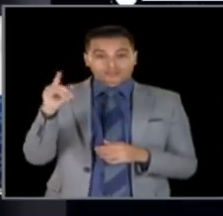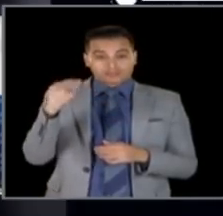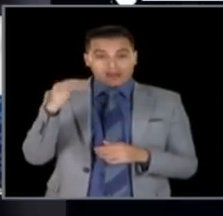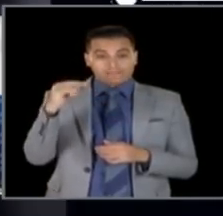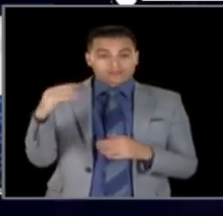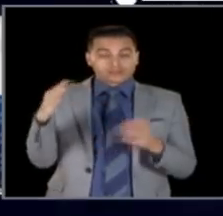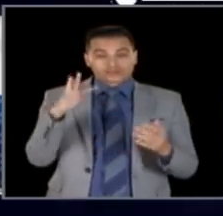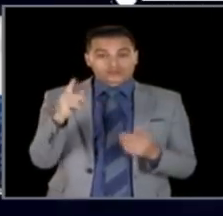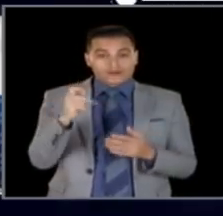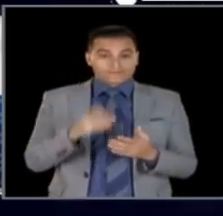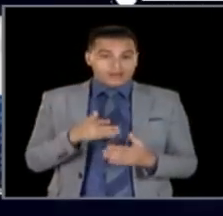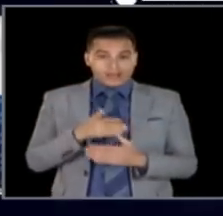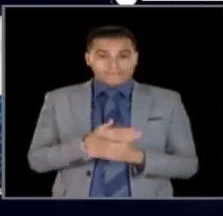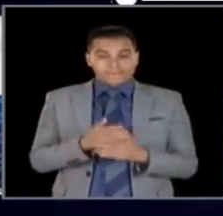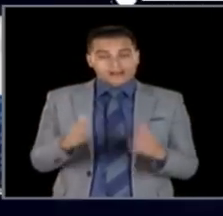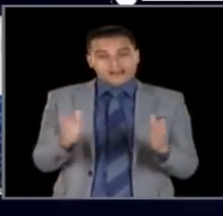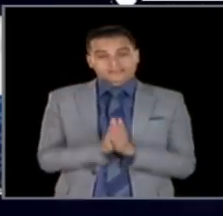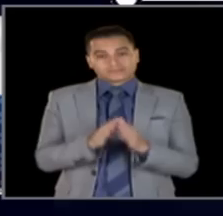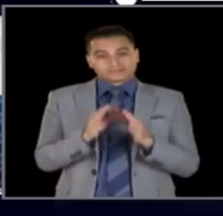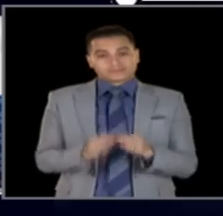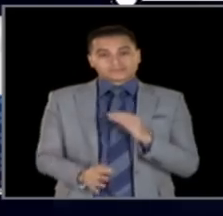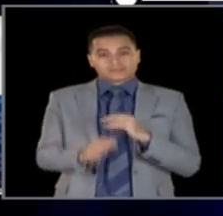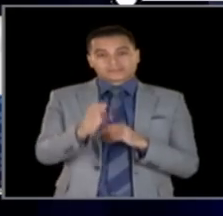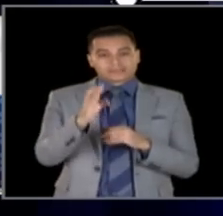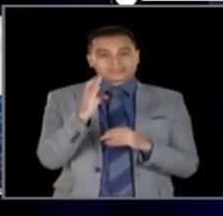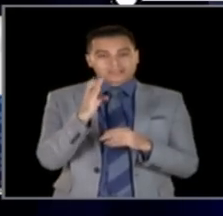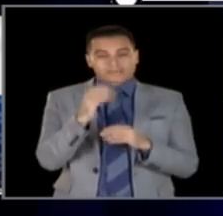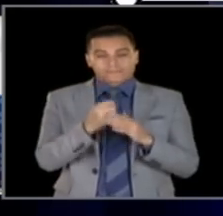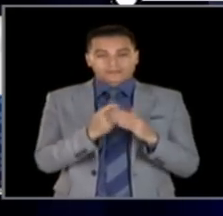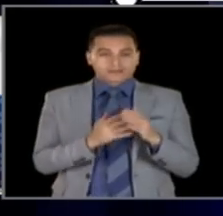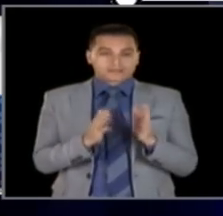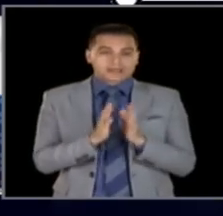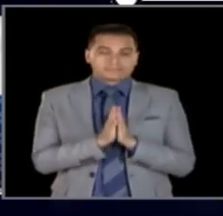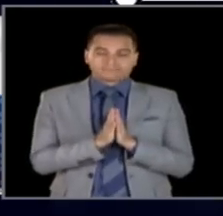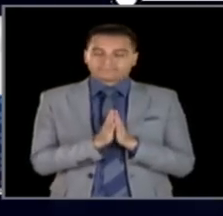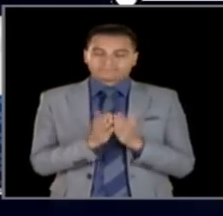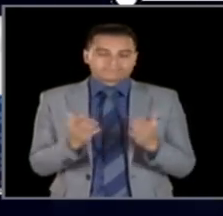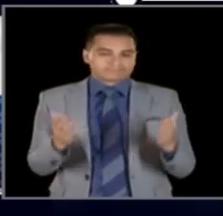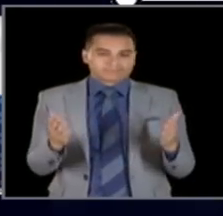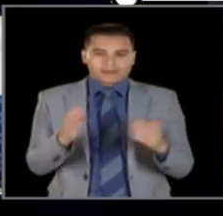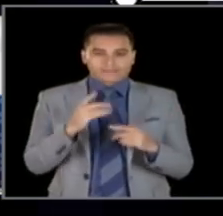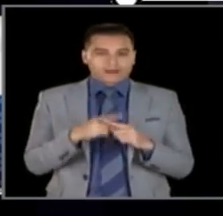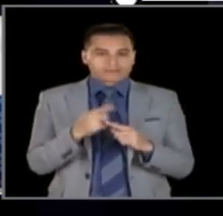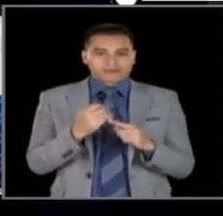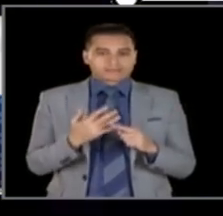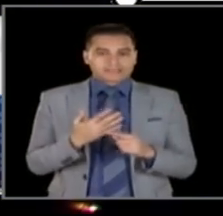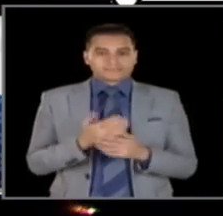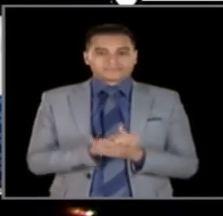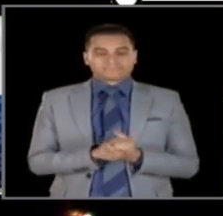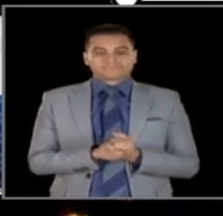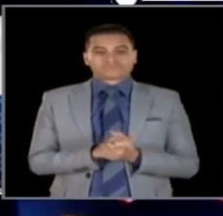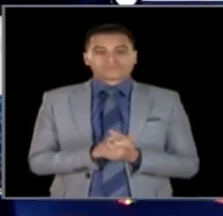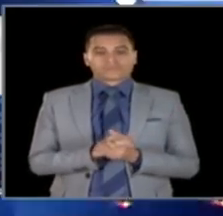محمد شرف خدت الريسك، وللأسف الشديد ناقص خمس نقط. إجابة خاطئة.